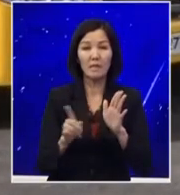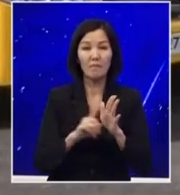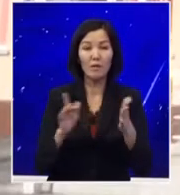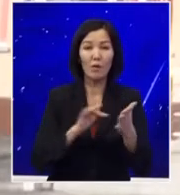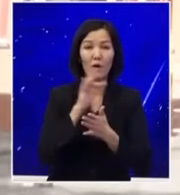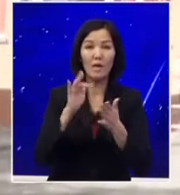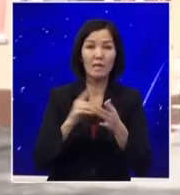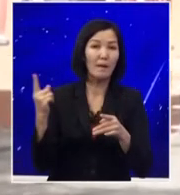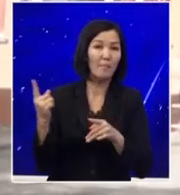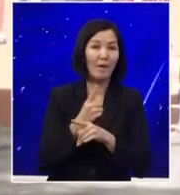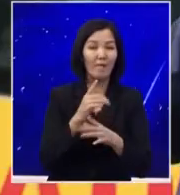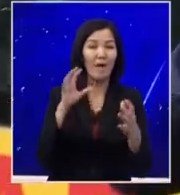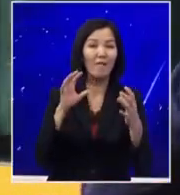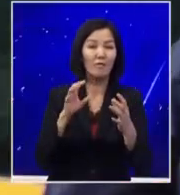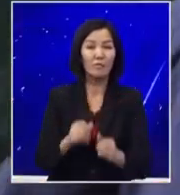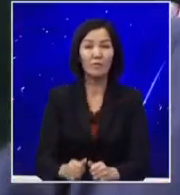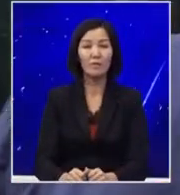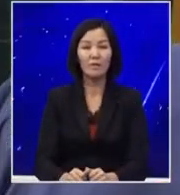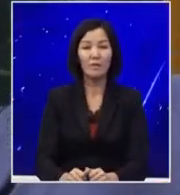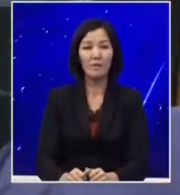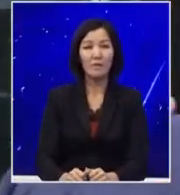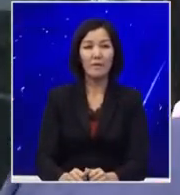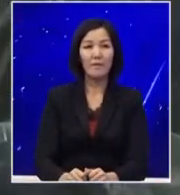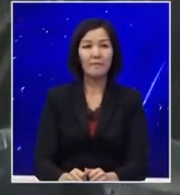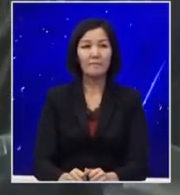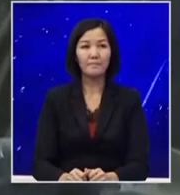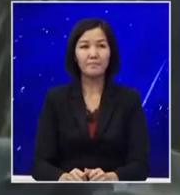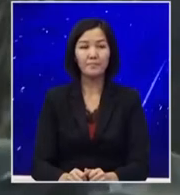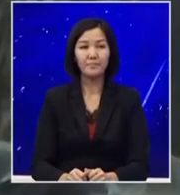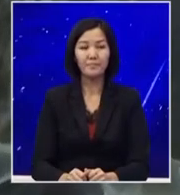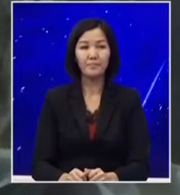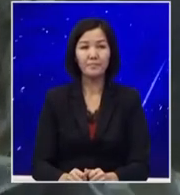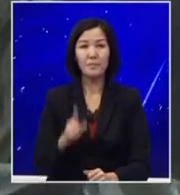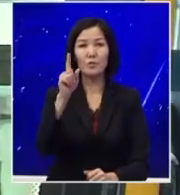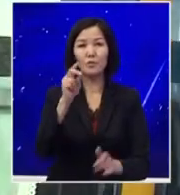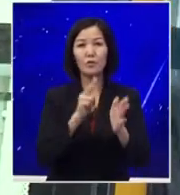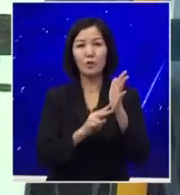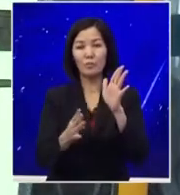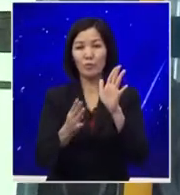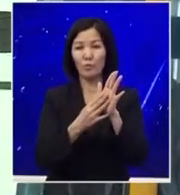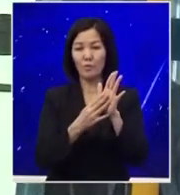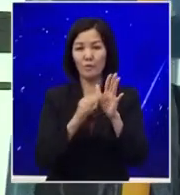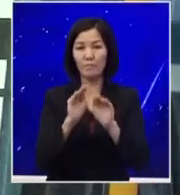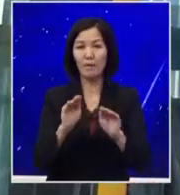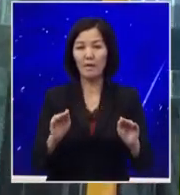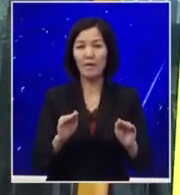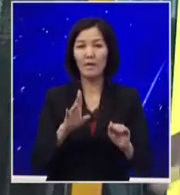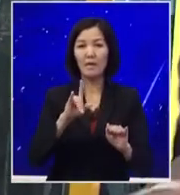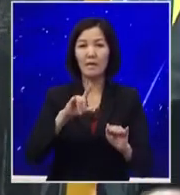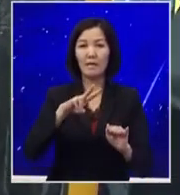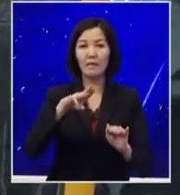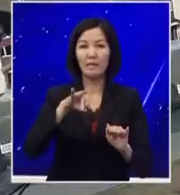шаһардағы 1-ші автобус. Откуда будет возить? 179 бала ынтымақтан келіп оқиды, соны подвоз жасаймыз.